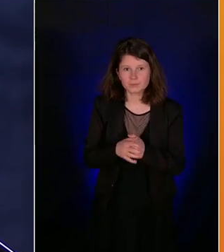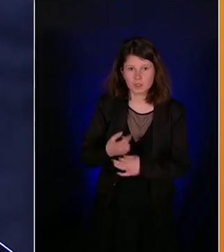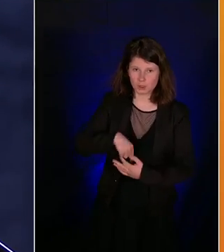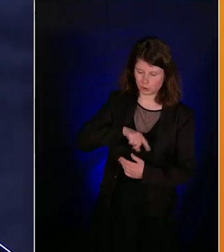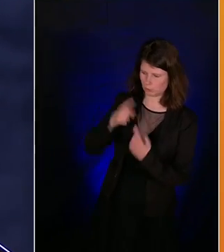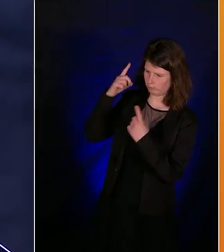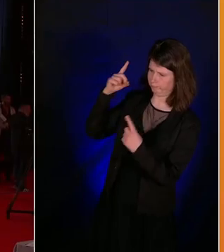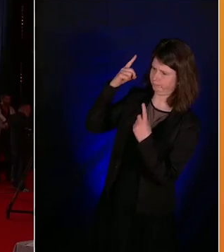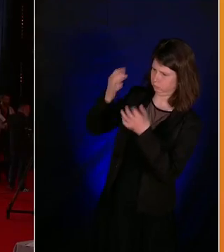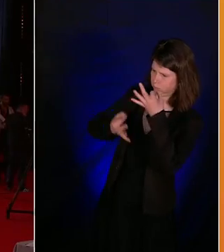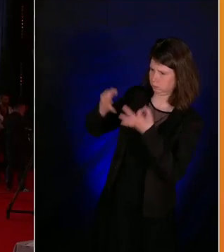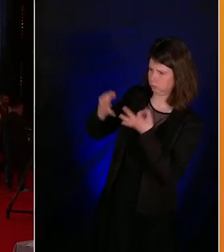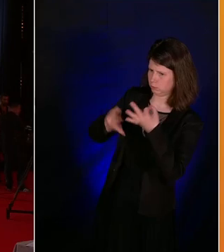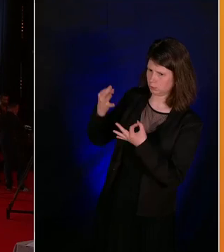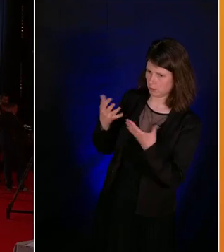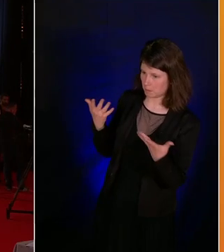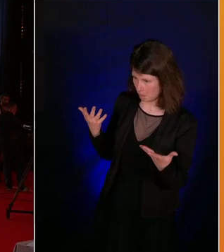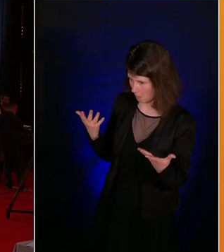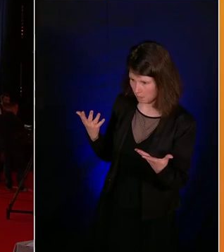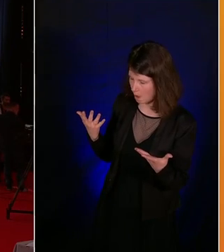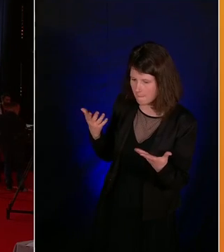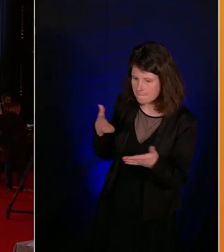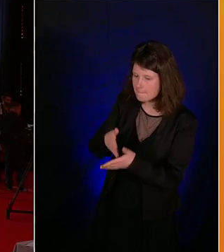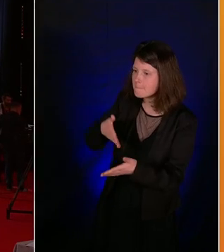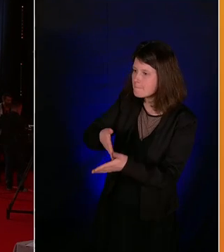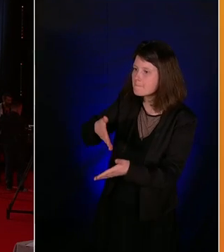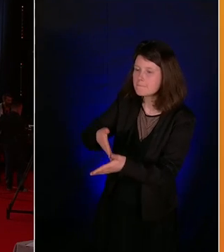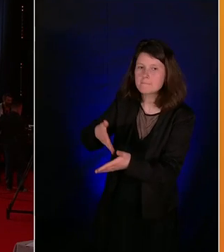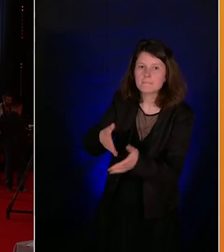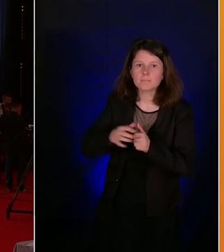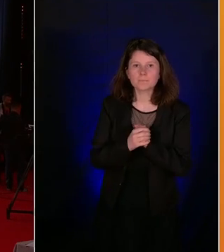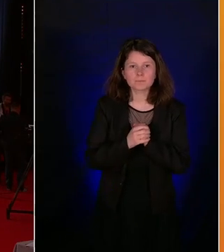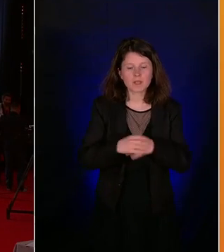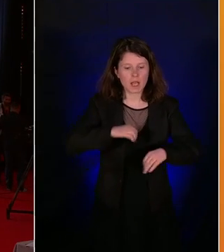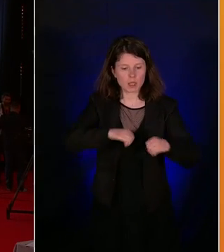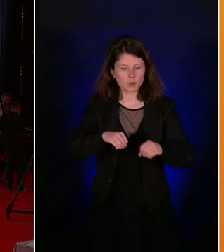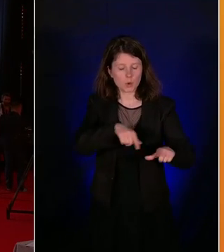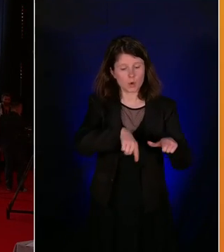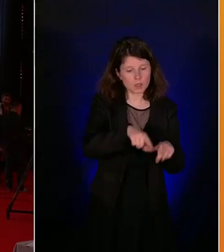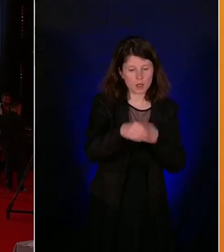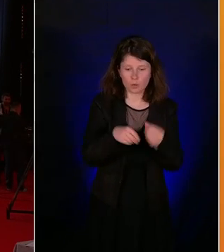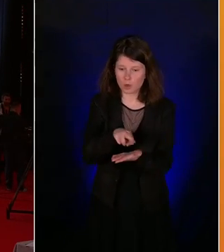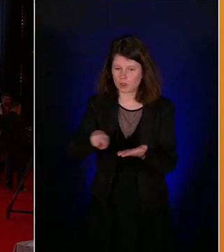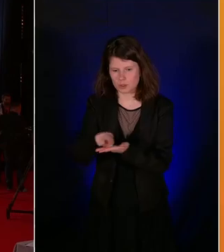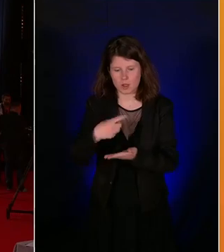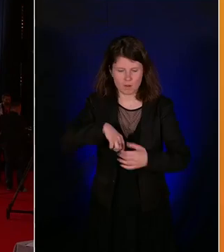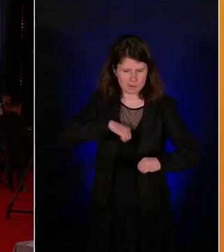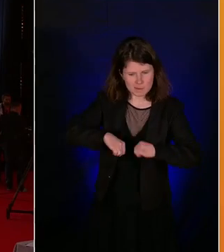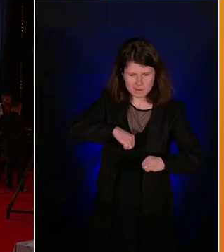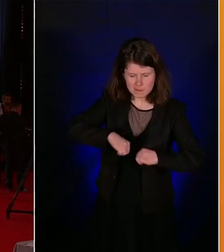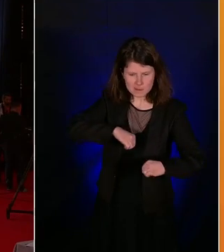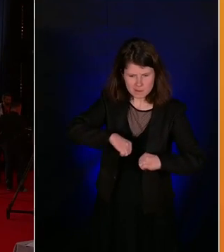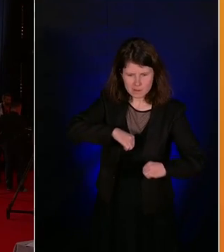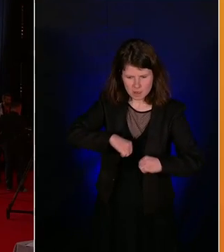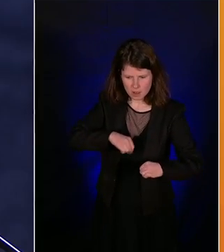débouté de toutes nos demandes et les mobilisations et actions locales et ou régional que nous avons mené n'ont pas permis de faire